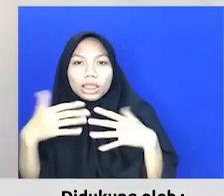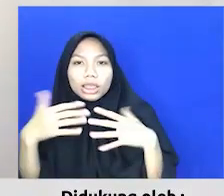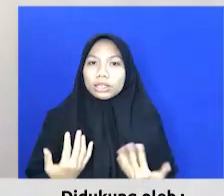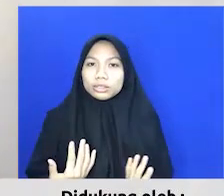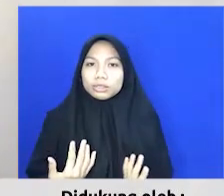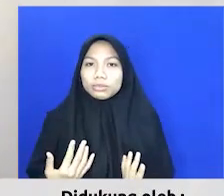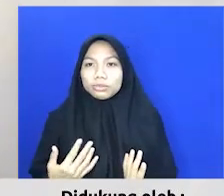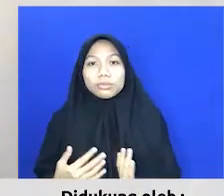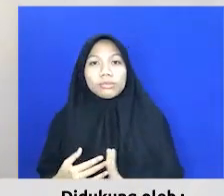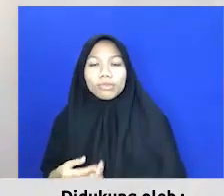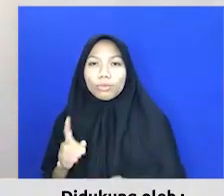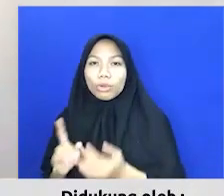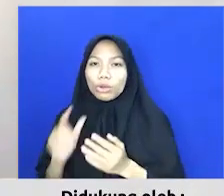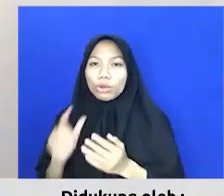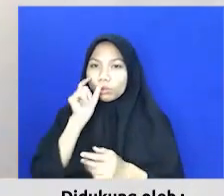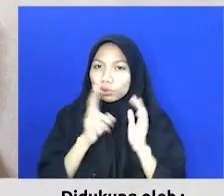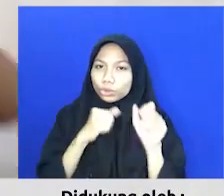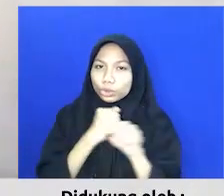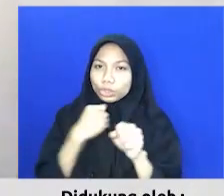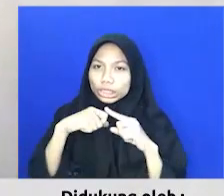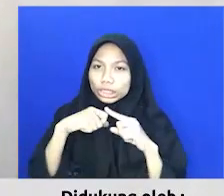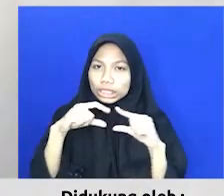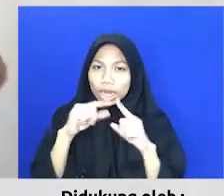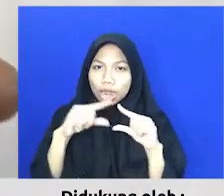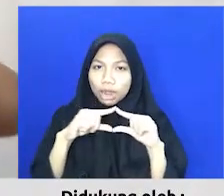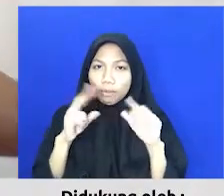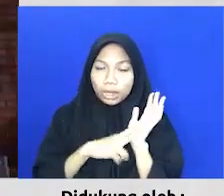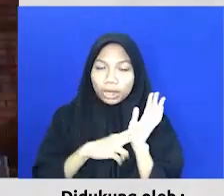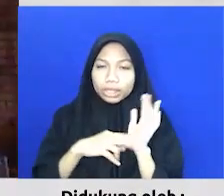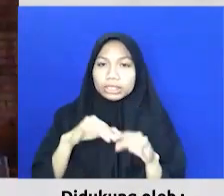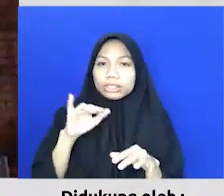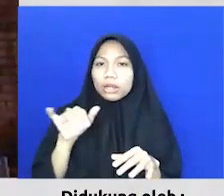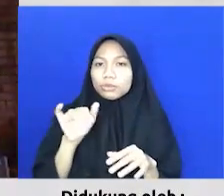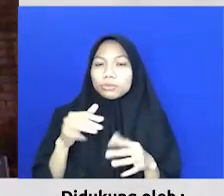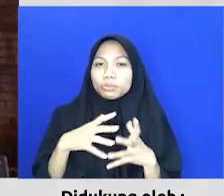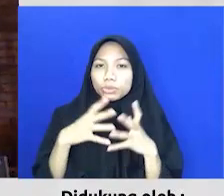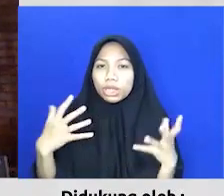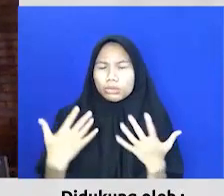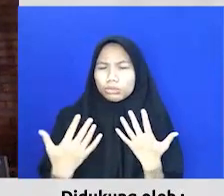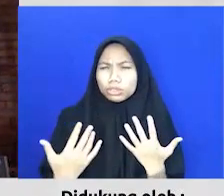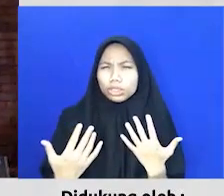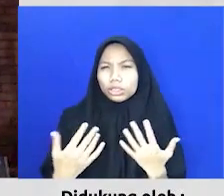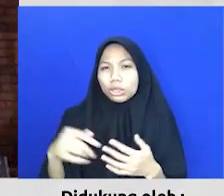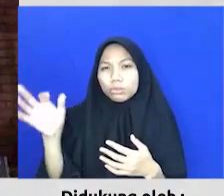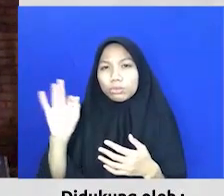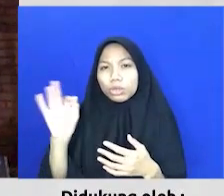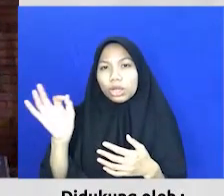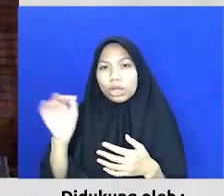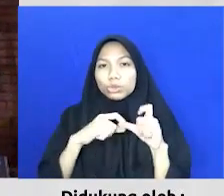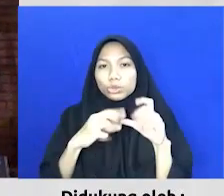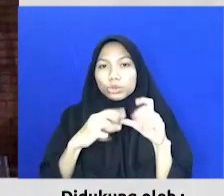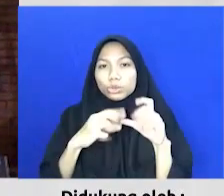hampir semua aspek lain juga sudah disentuh di dalam panel-panel yang lain. Ada 6 panel seri dari diskusi 100